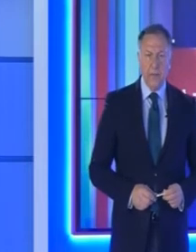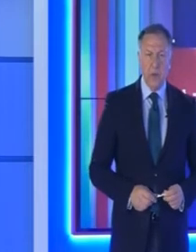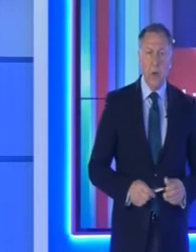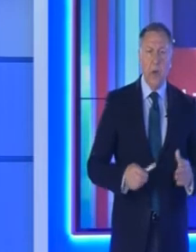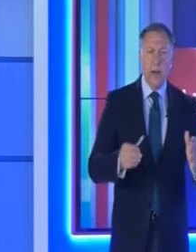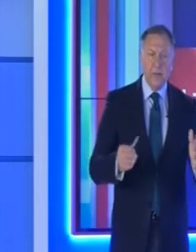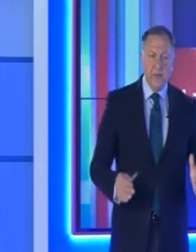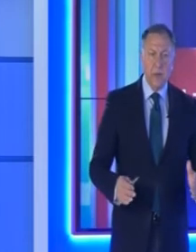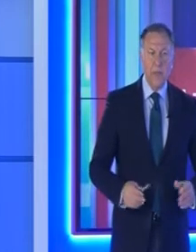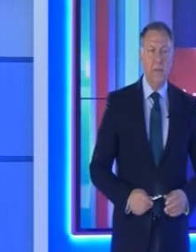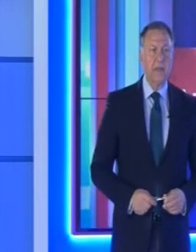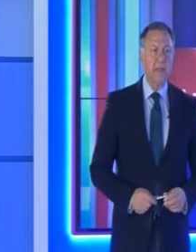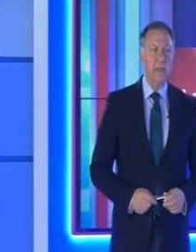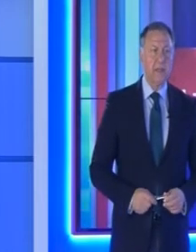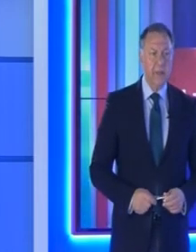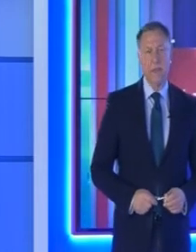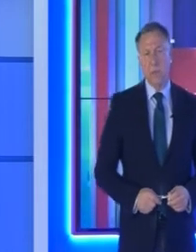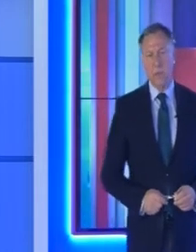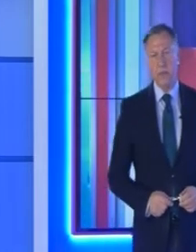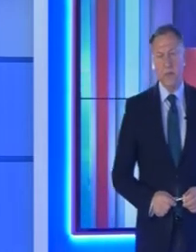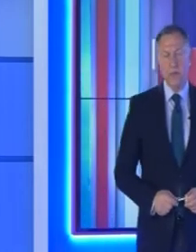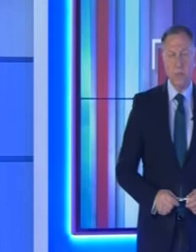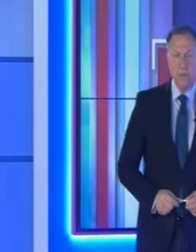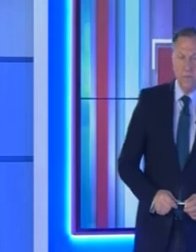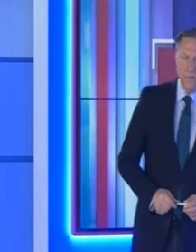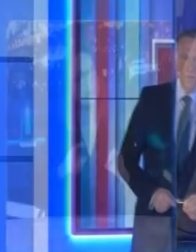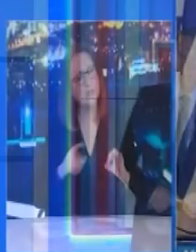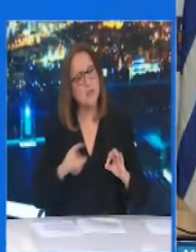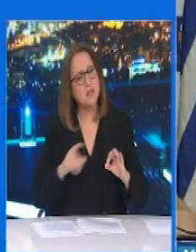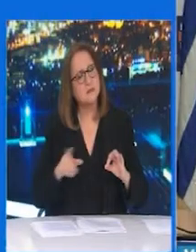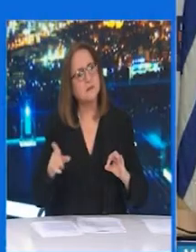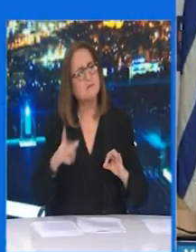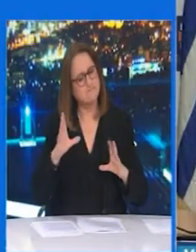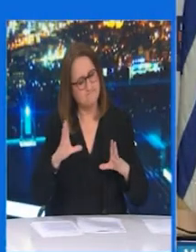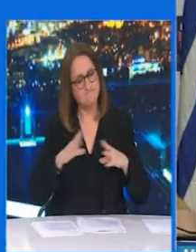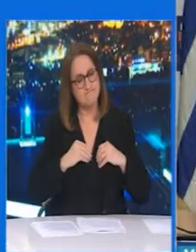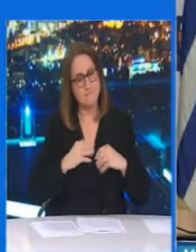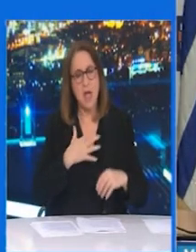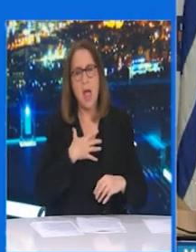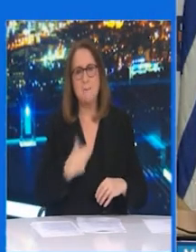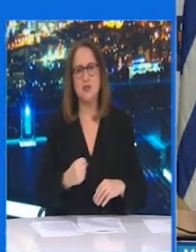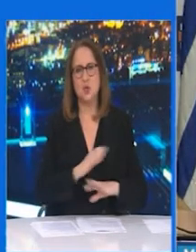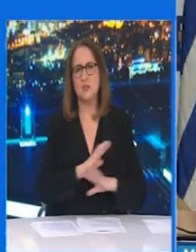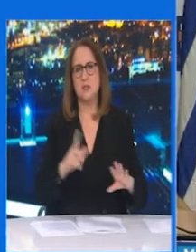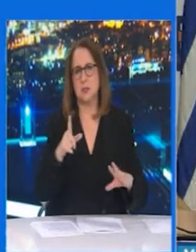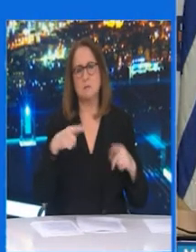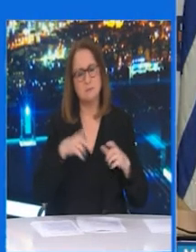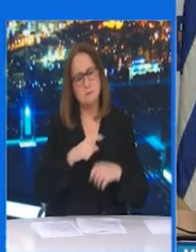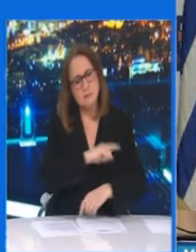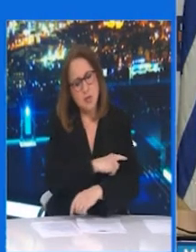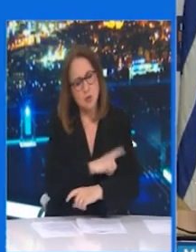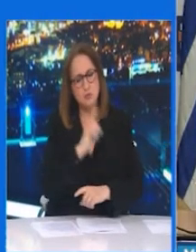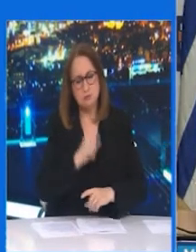από αυτό, από αυτά τα οποία είπαν σήμερα τα μέλη της Επιτροπής Εμβολιασμών. Διάστημα ολίγων ημερών.